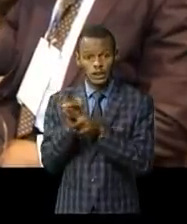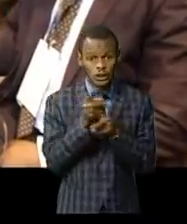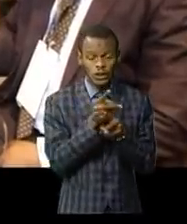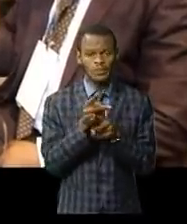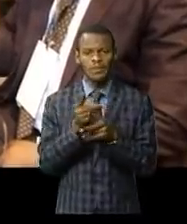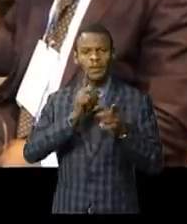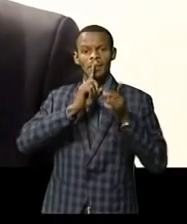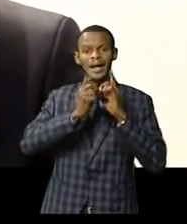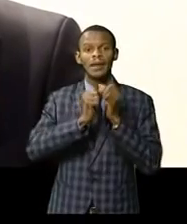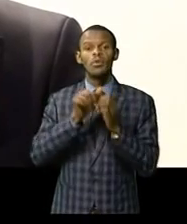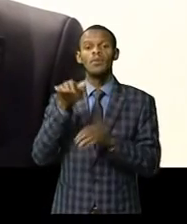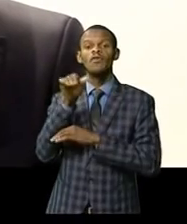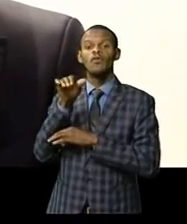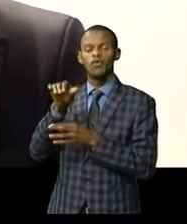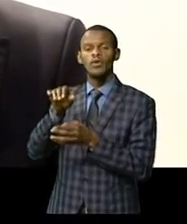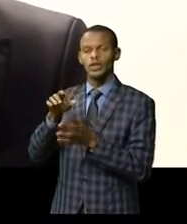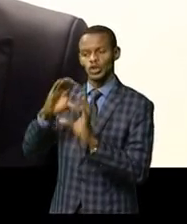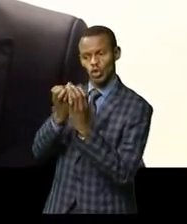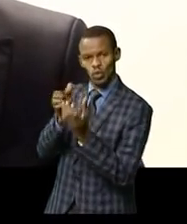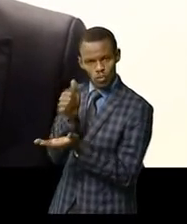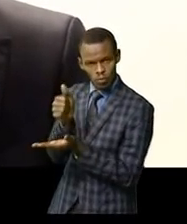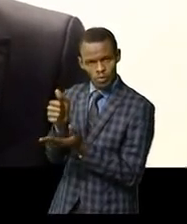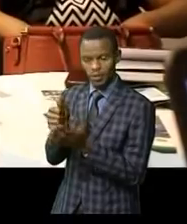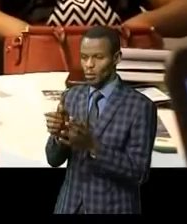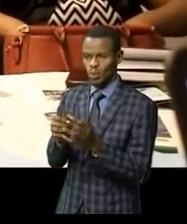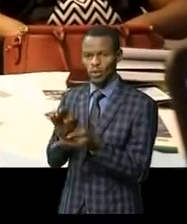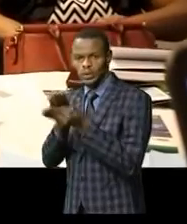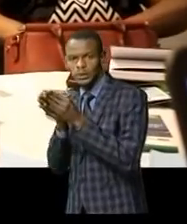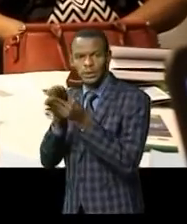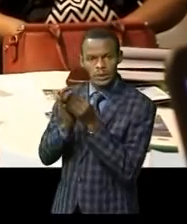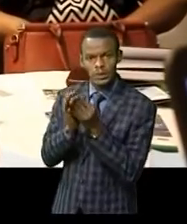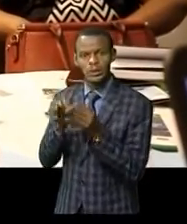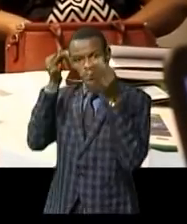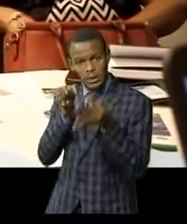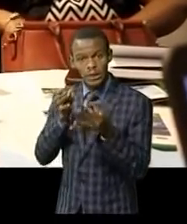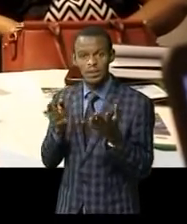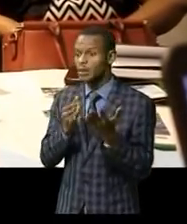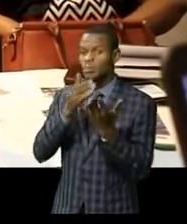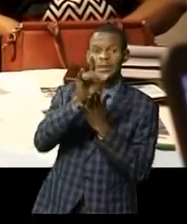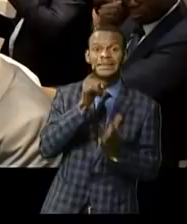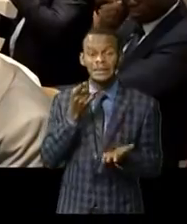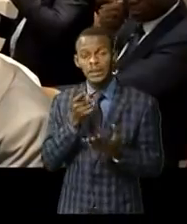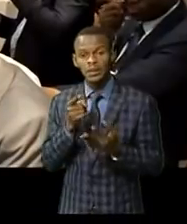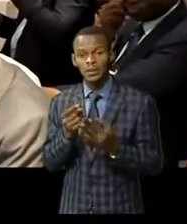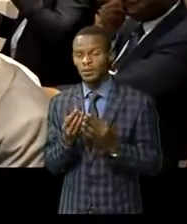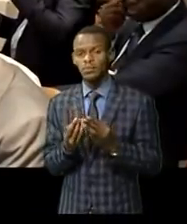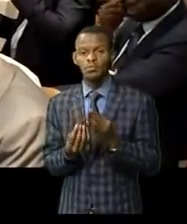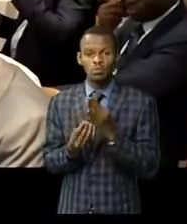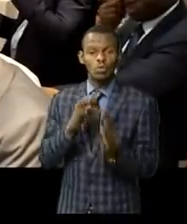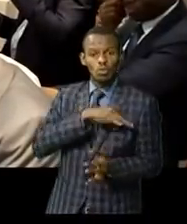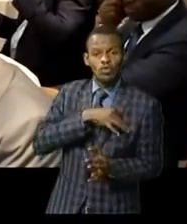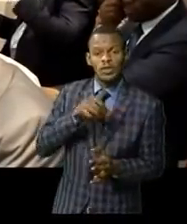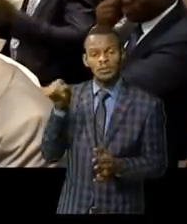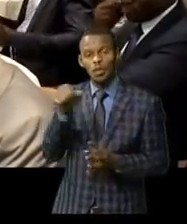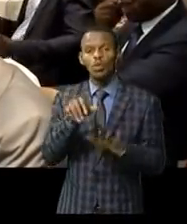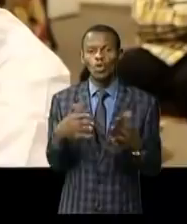foresterie communautaire en République démocratique du Congo, réunie du 14 au 16 septembre avec l'appui de la coopération technique